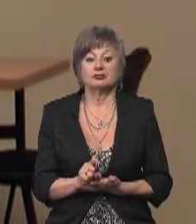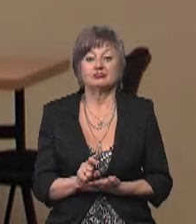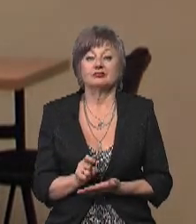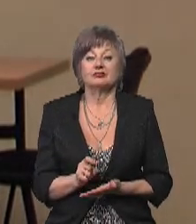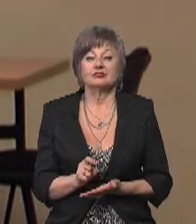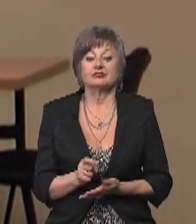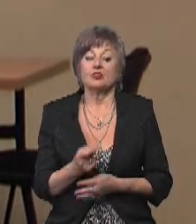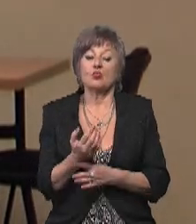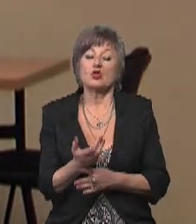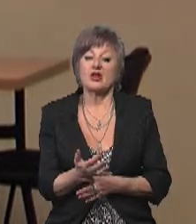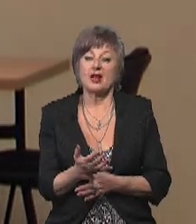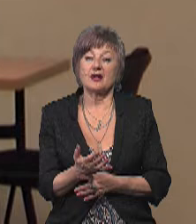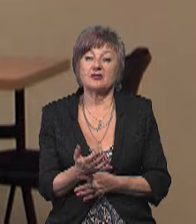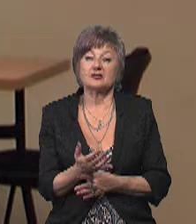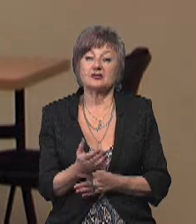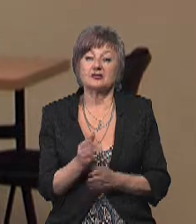потребувати